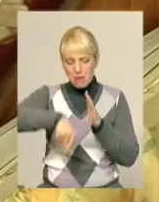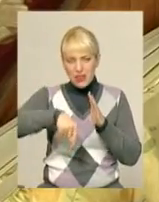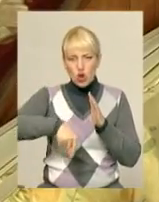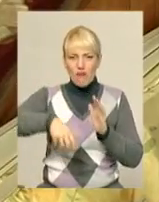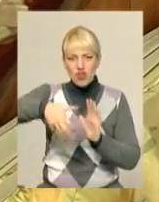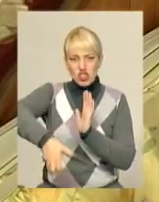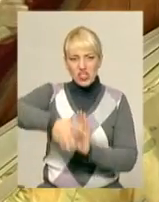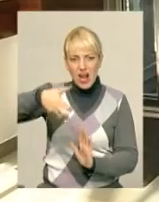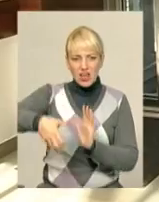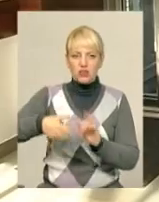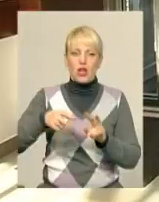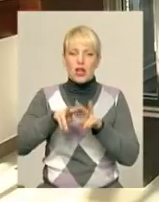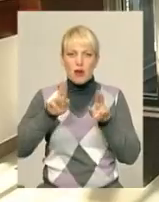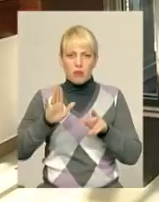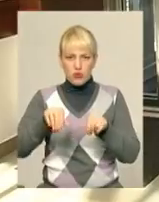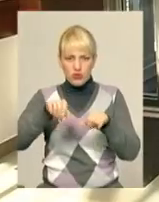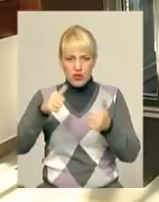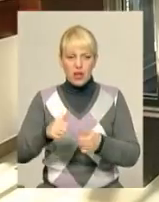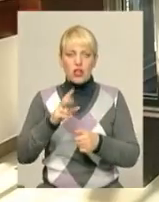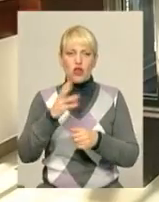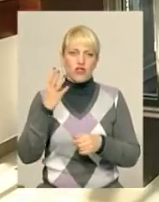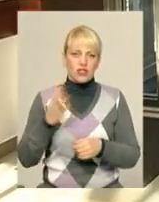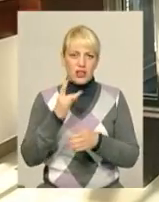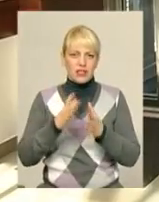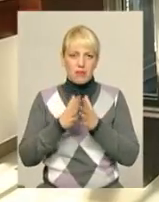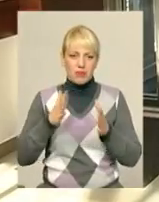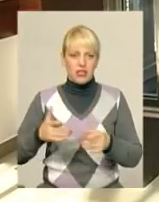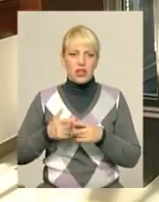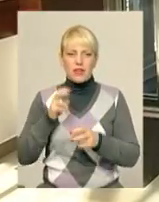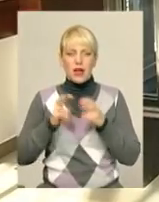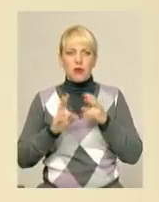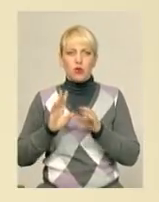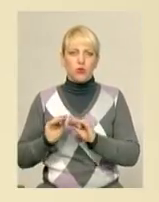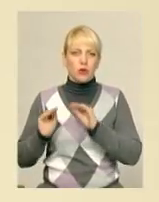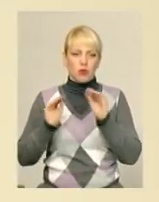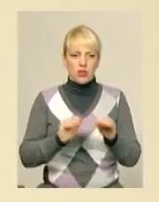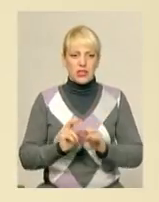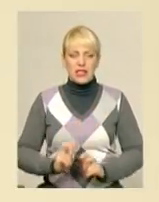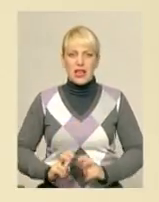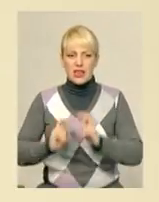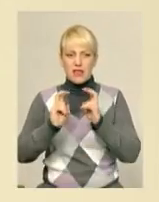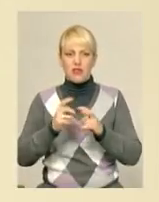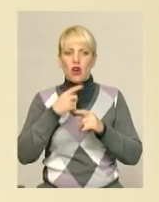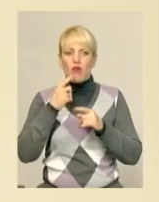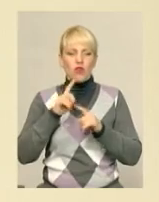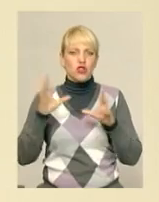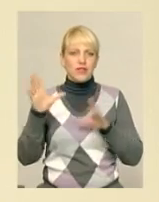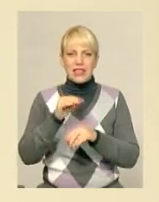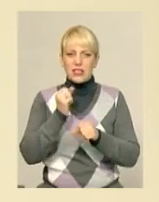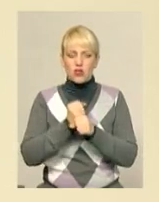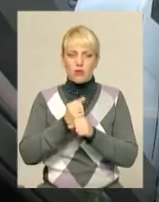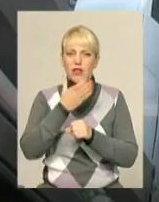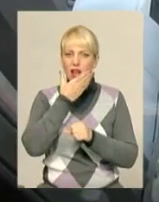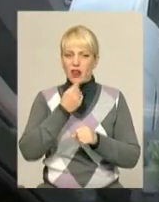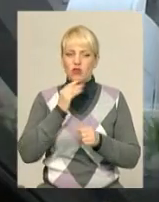виглядатиме як оцей, але буде у четверо більший. На підприємстві, яке монтуватиме ліфт, переконують, що все зроблять красиво і